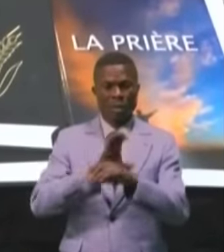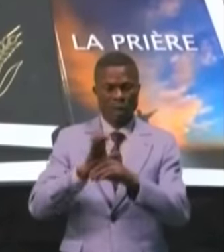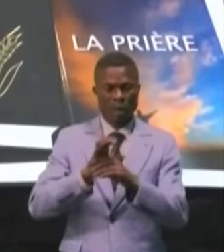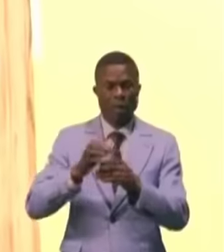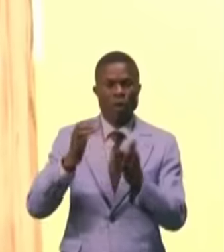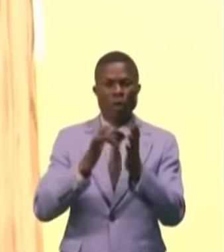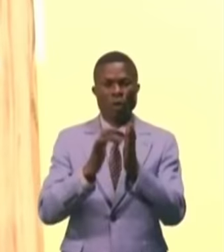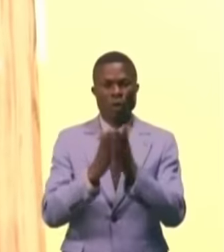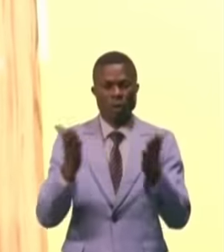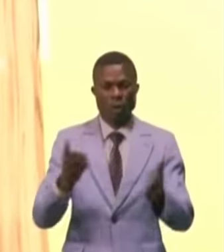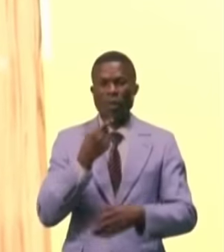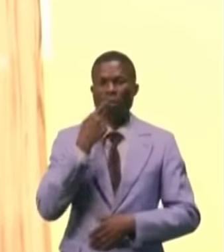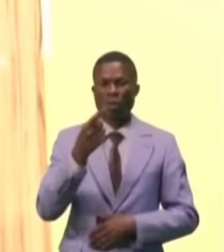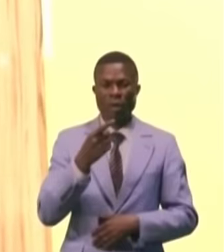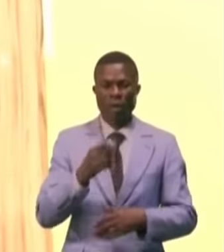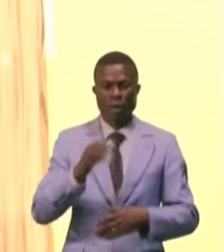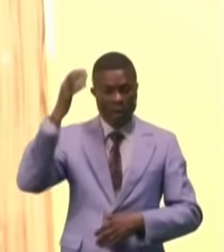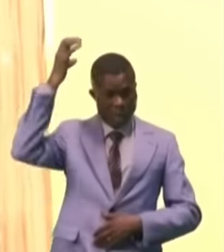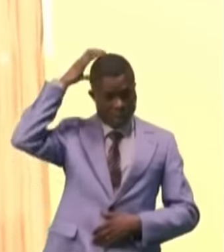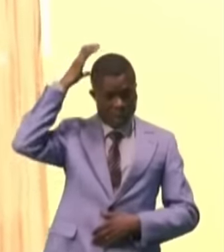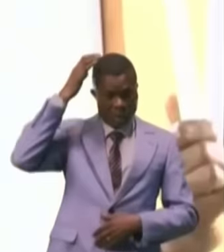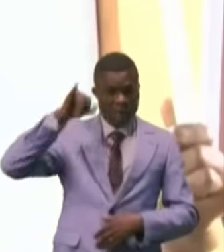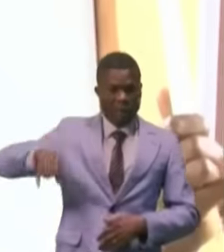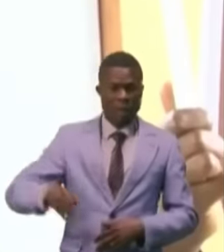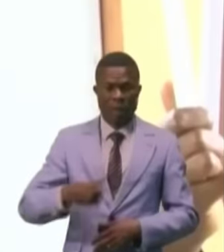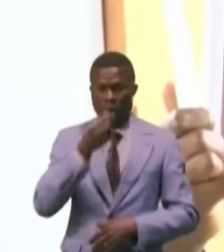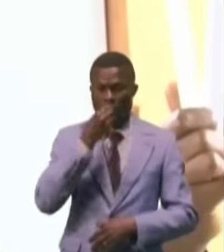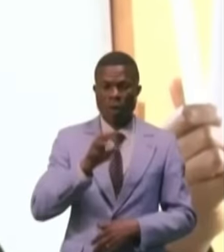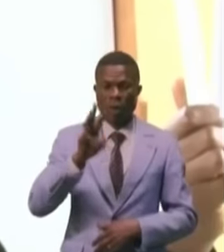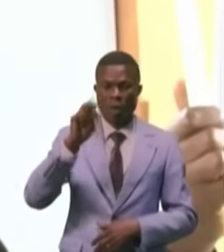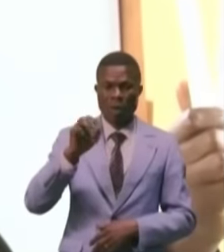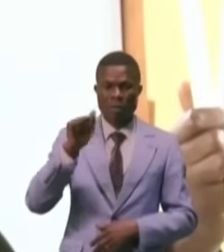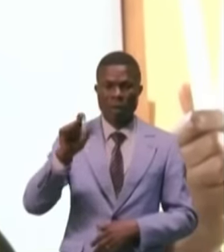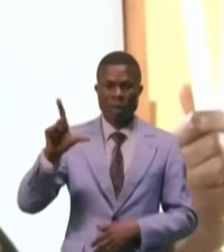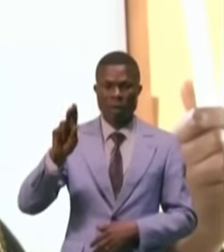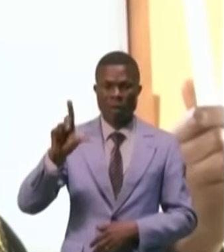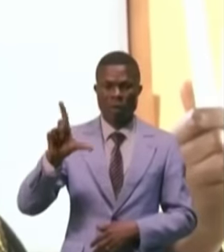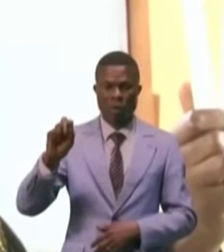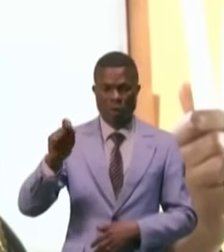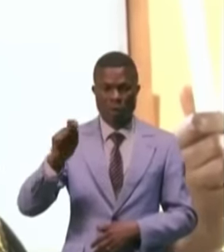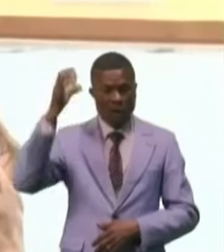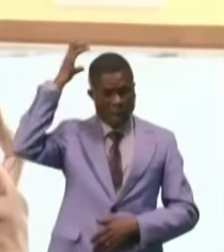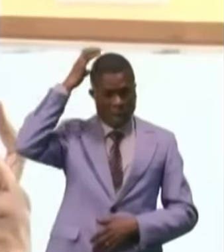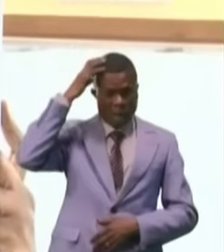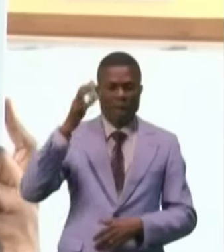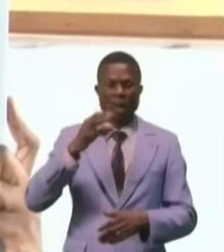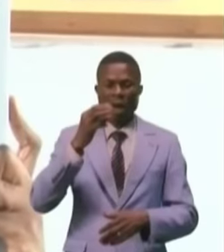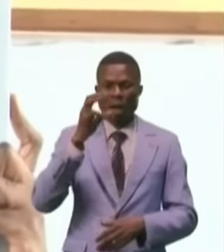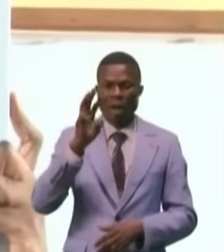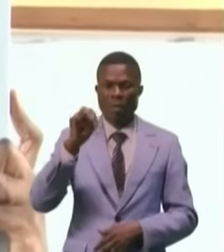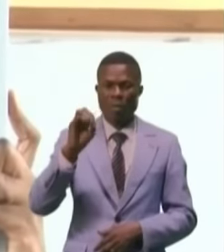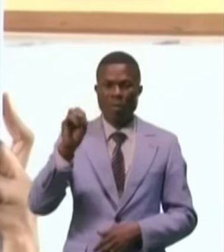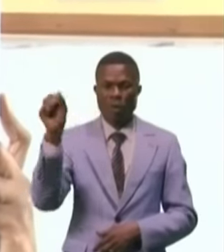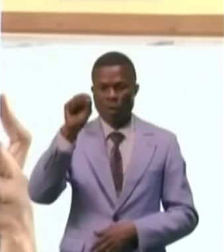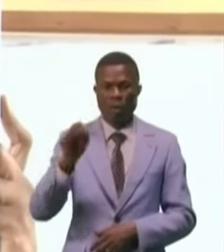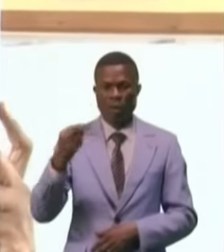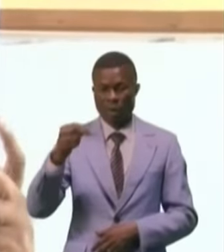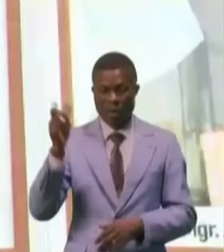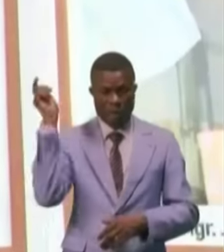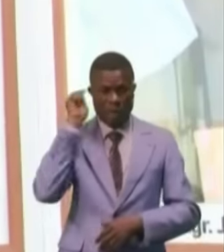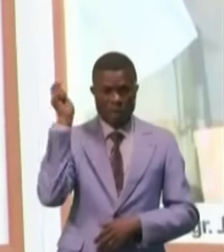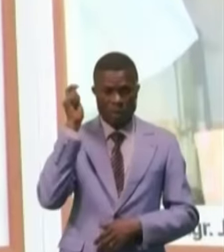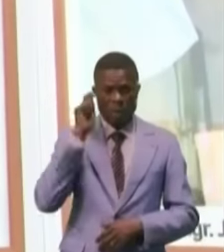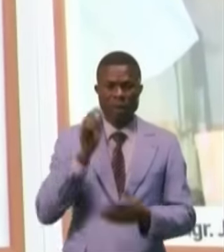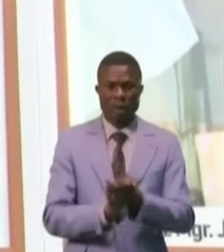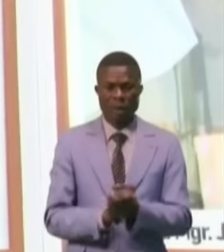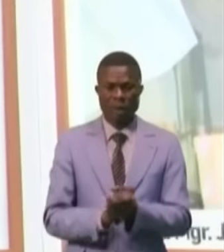on citera le cardinal Joseph Albert Malula, le cardinal Mosengo, Monseigneur Tarsis Chubango, les professeurs